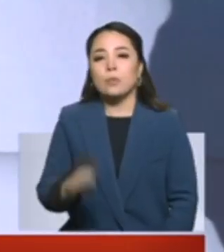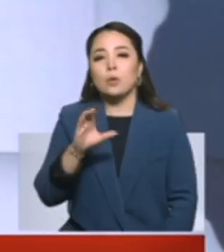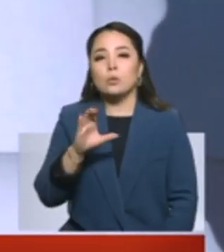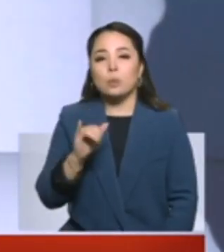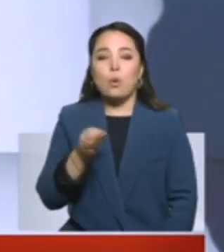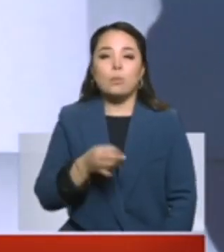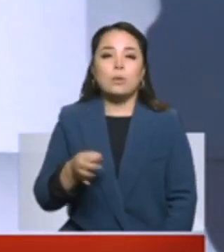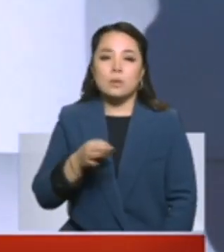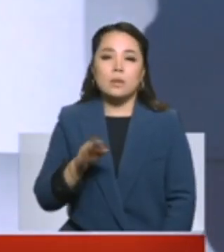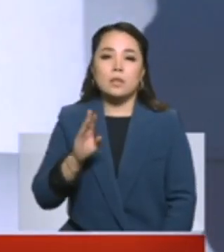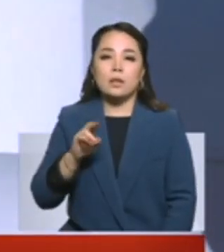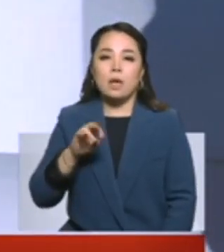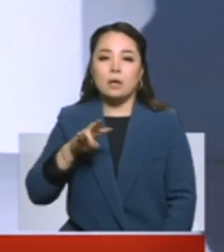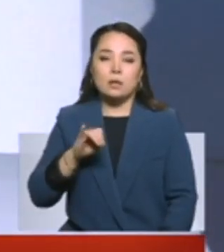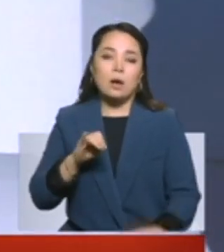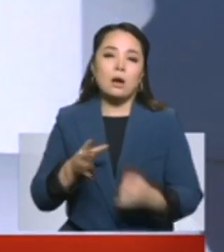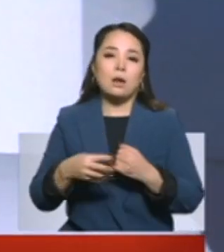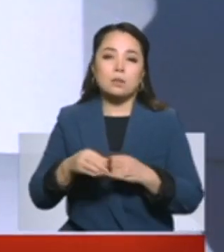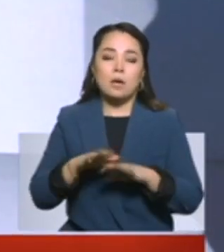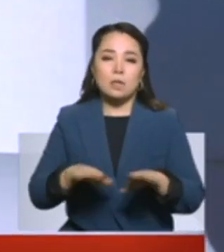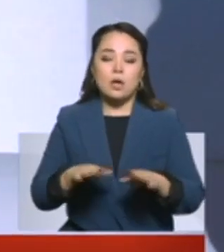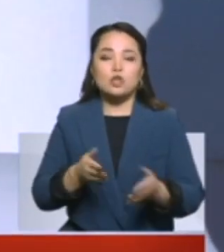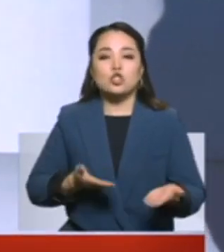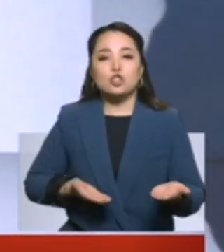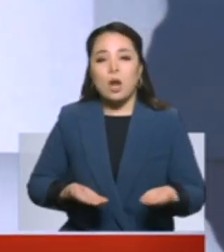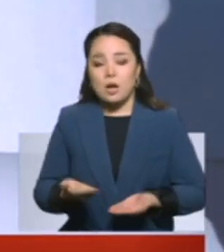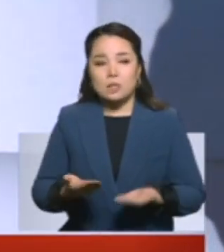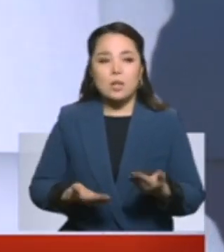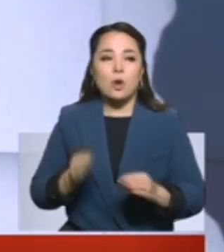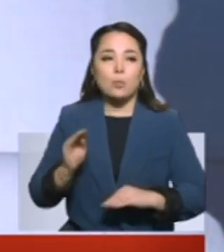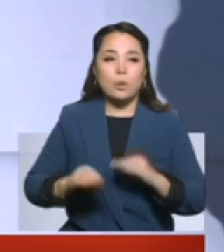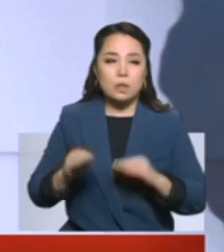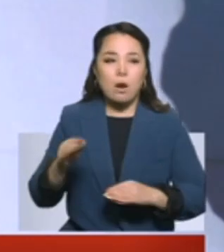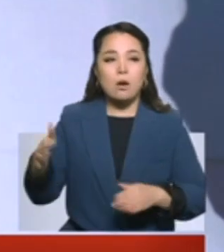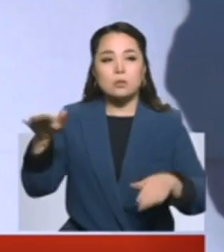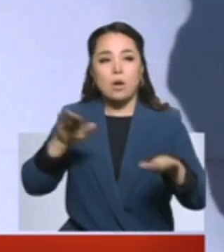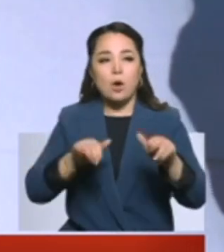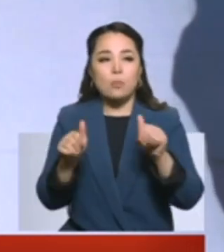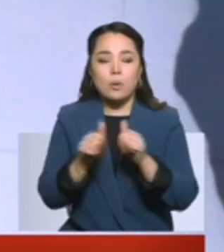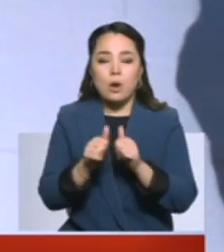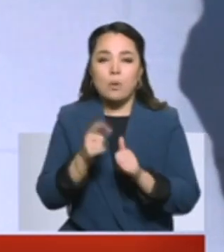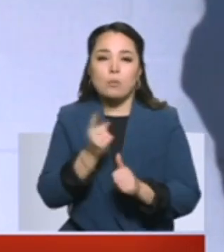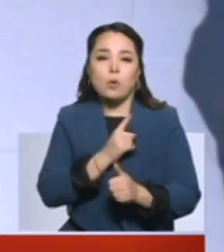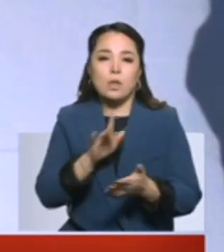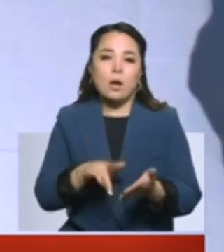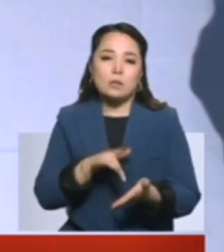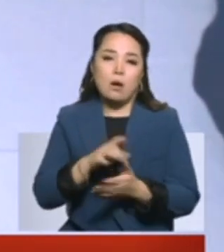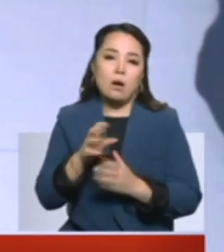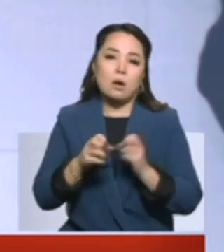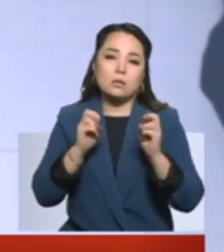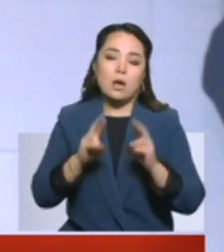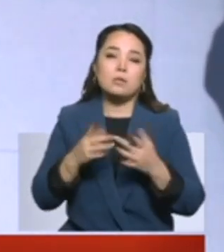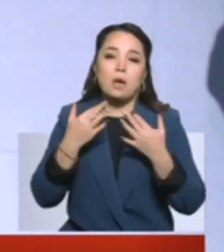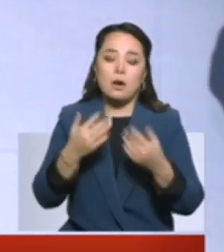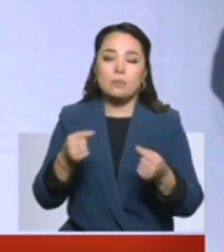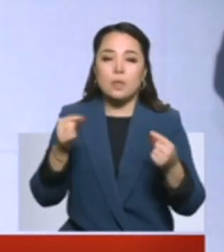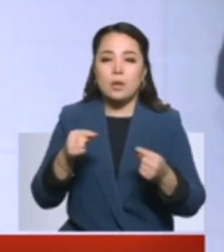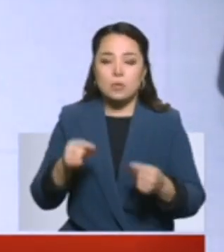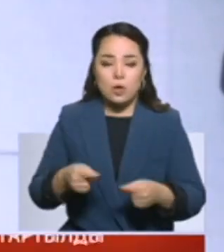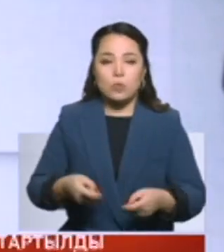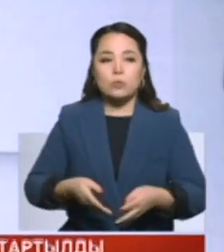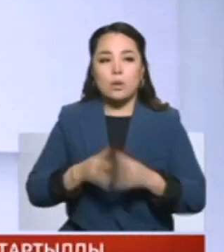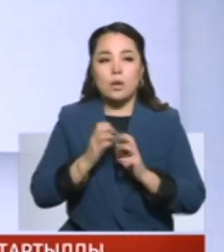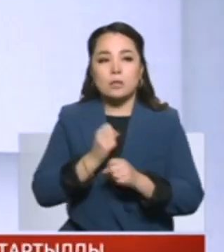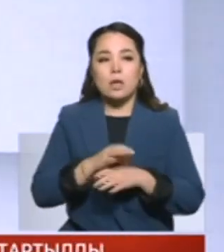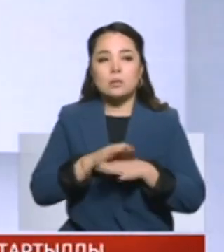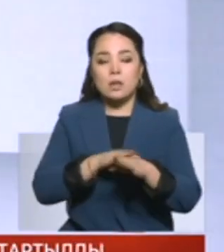Жетісу облысының Текелі қаласында шаңғы биатлон кешені салынады. Тау бөктерінде орналасқан моноқалада халықаралық талаптарға сай бой көтеретін